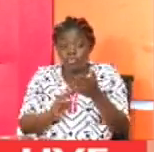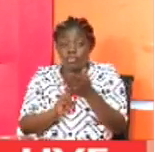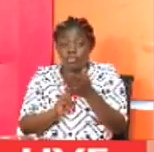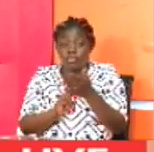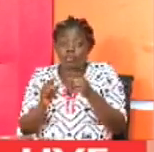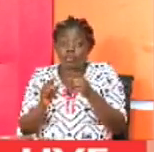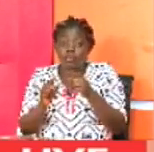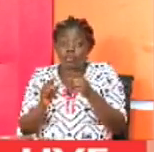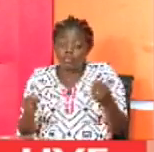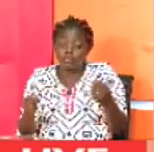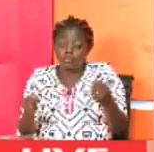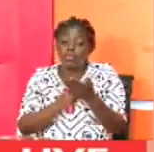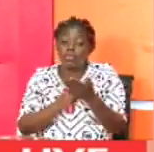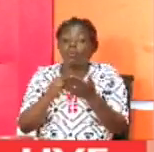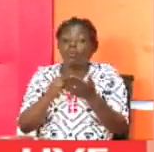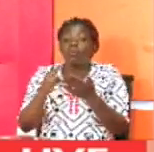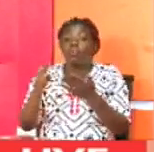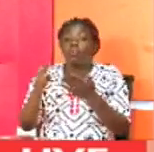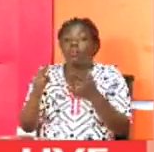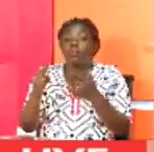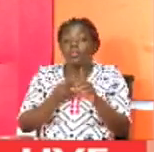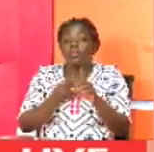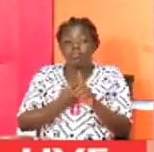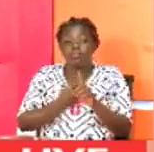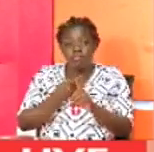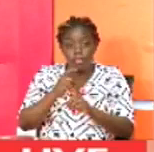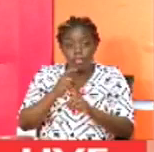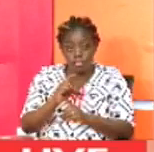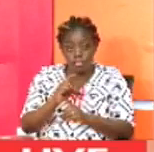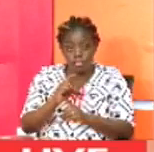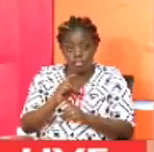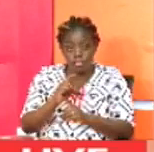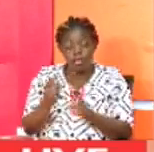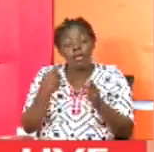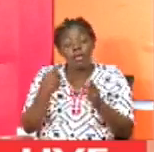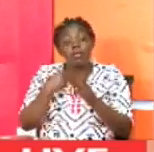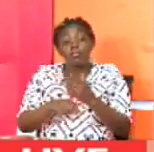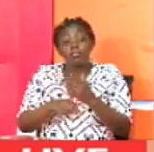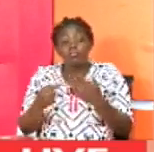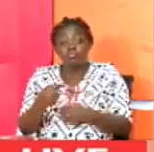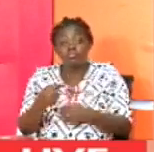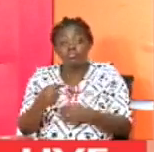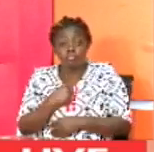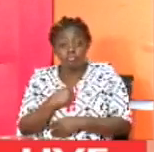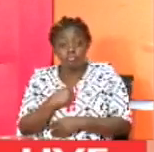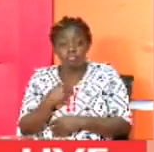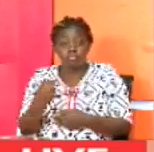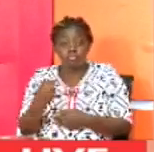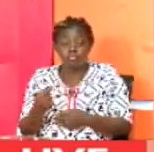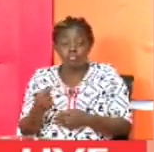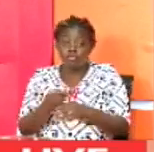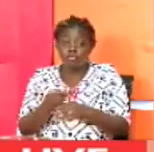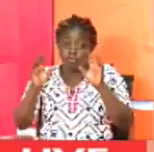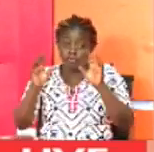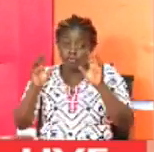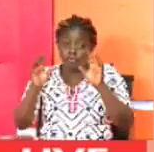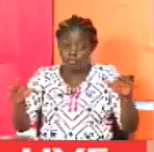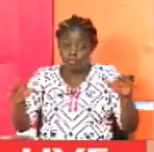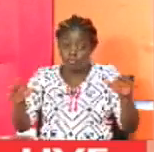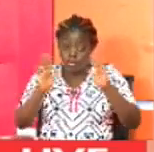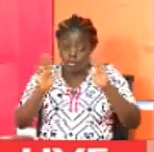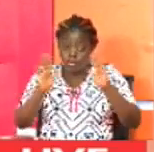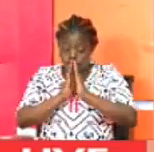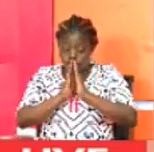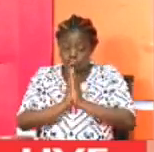ne ramadaan weeri era n'oba ngaosadde swalatu leeri noga nti enkuba we yatonyedde nabadde nsala